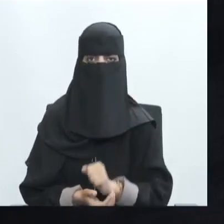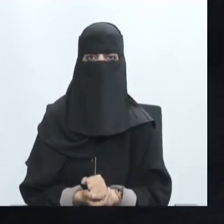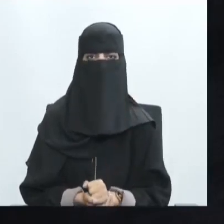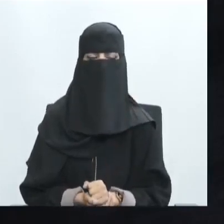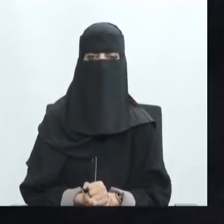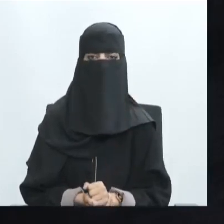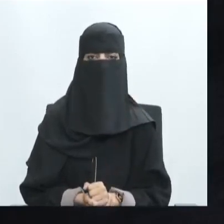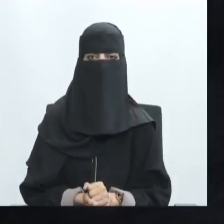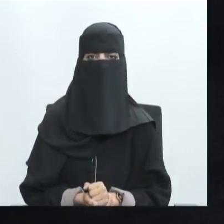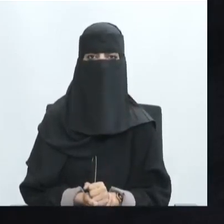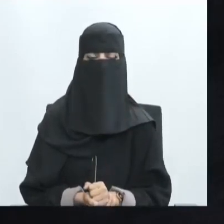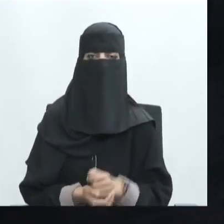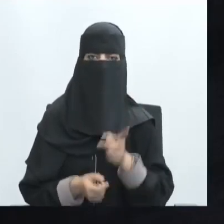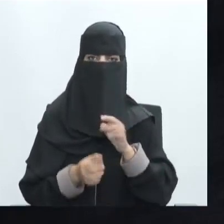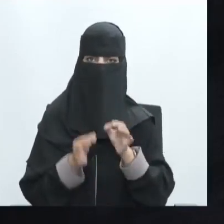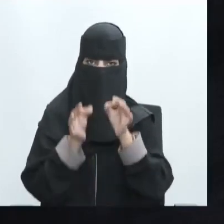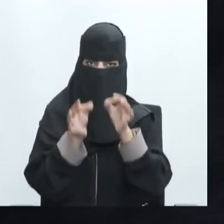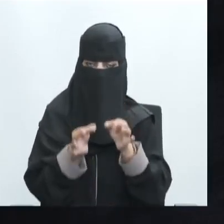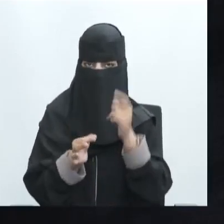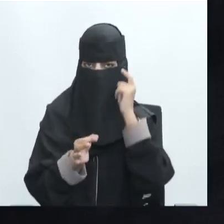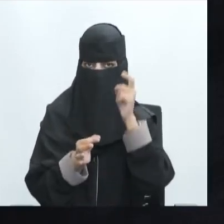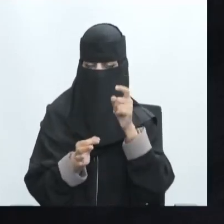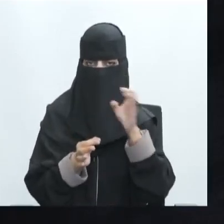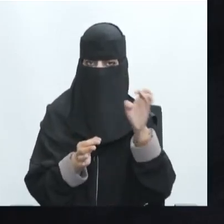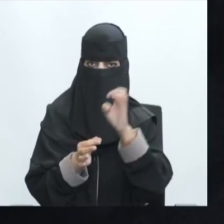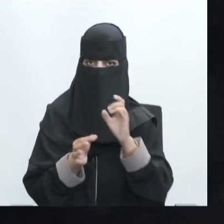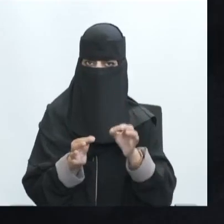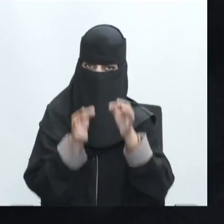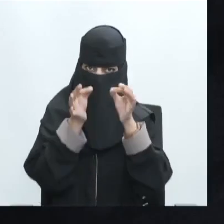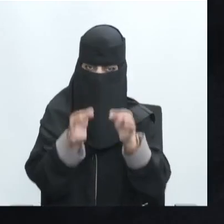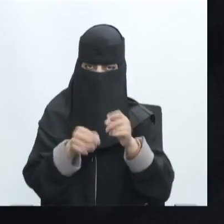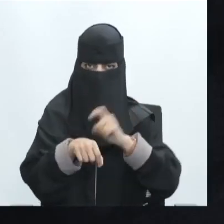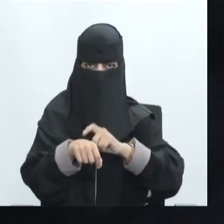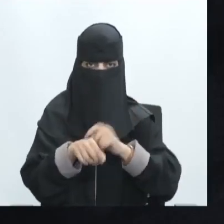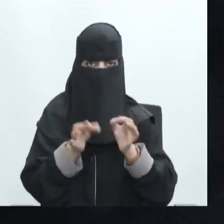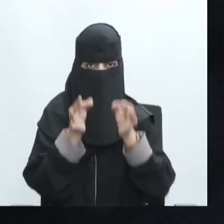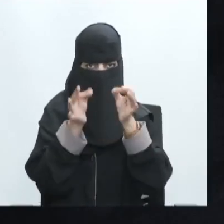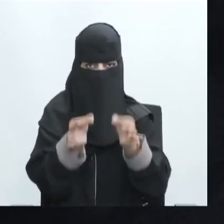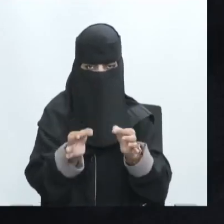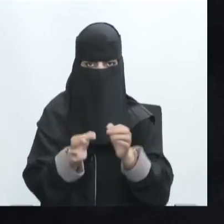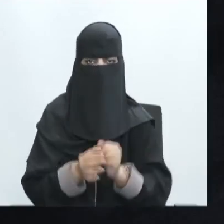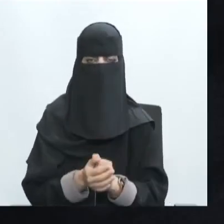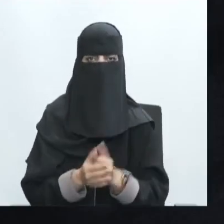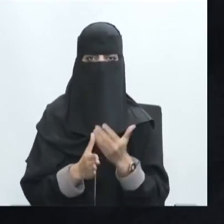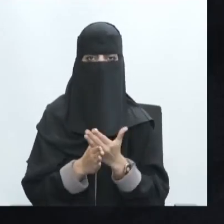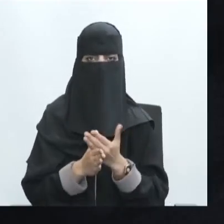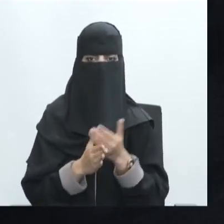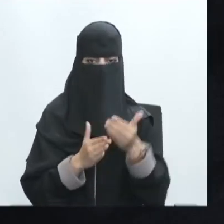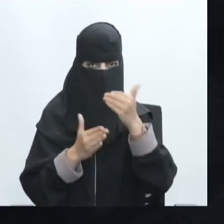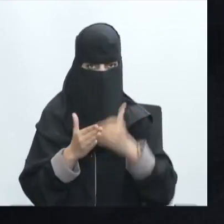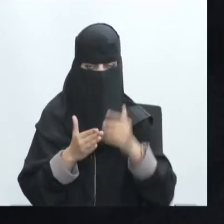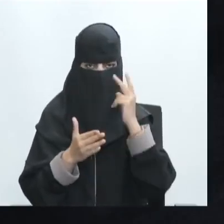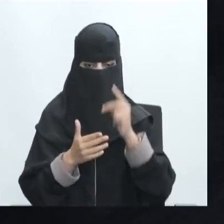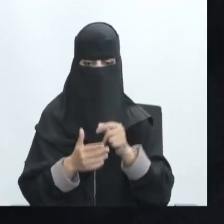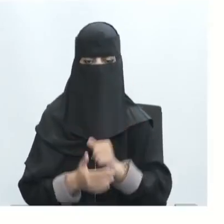يفكر دعونا نؤجل هذا السؤال او اجابه هذا السؤال الى ريحه التي تليها